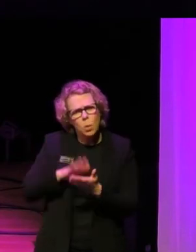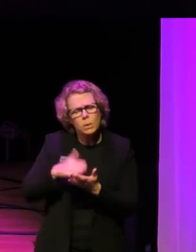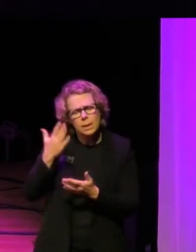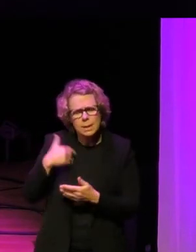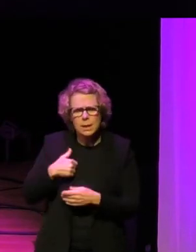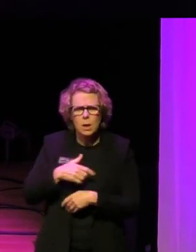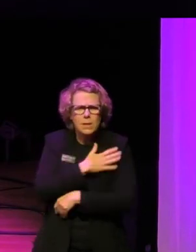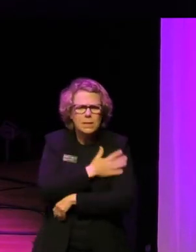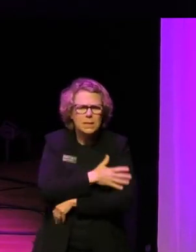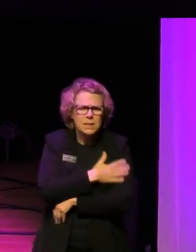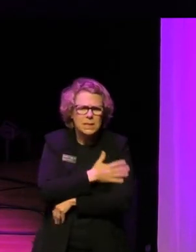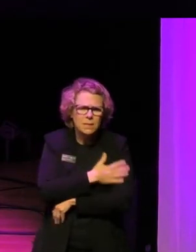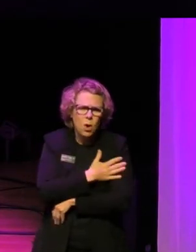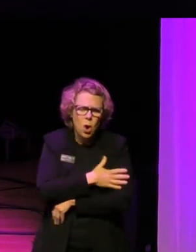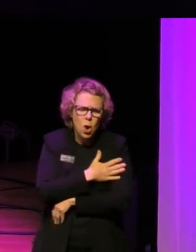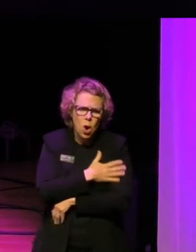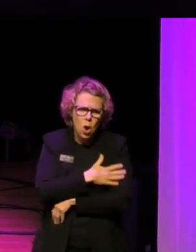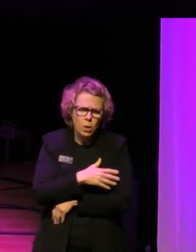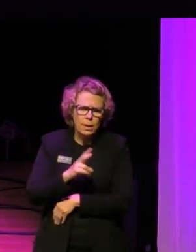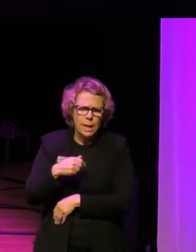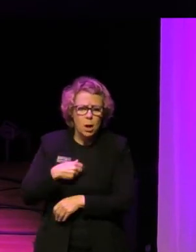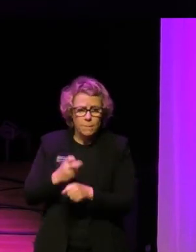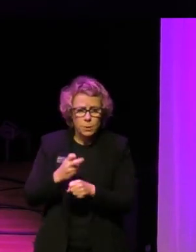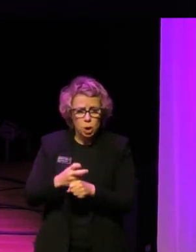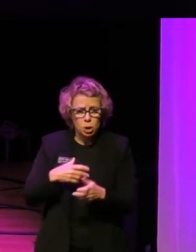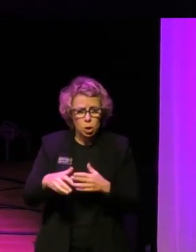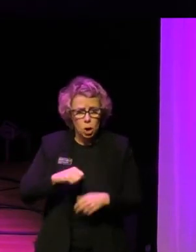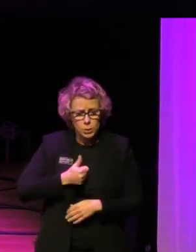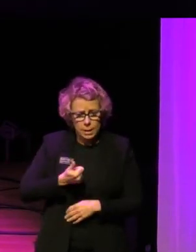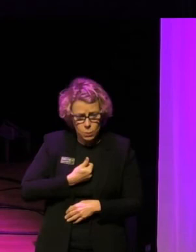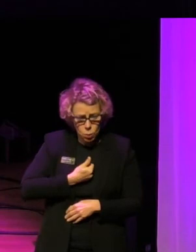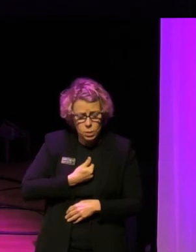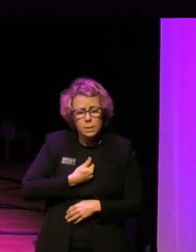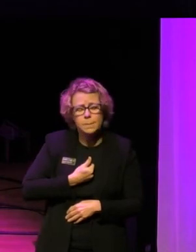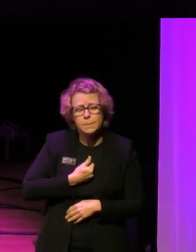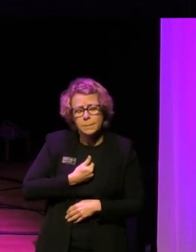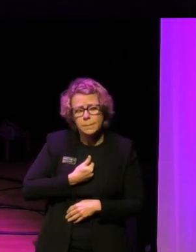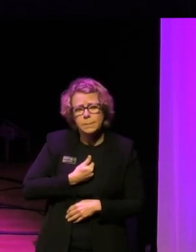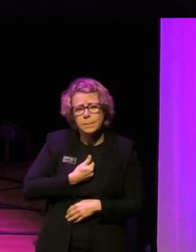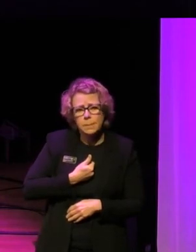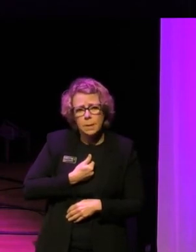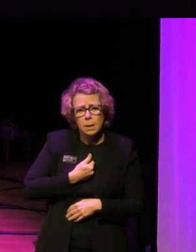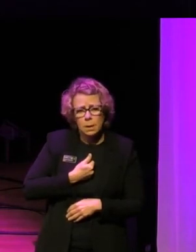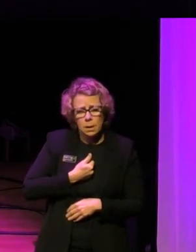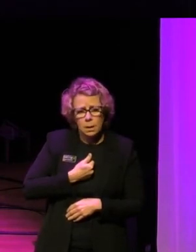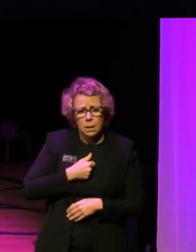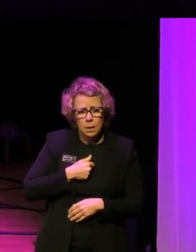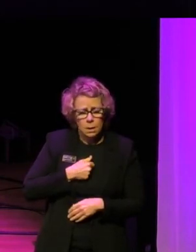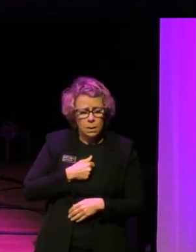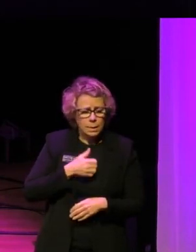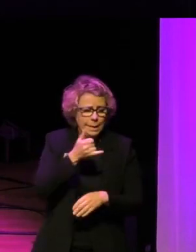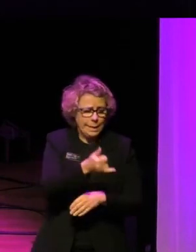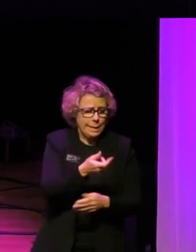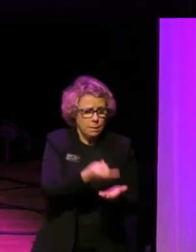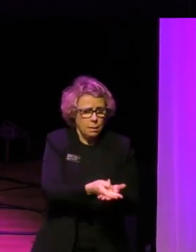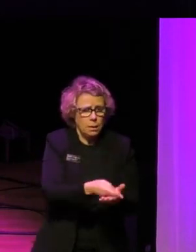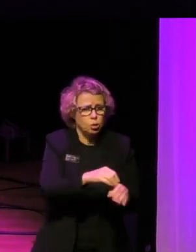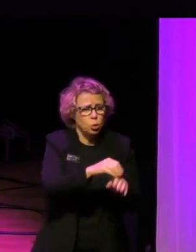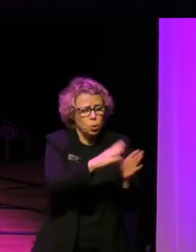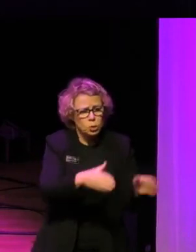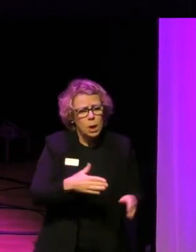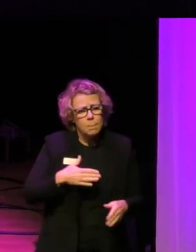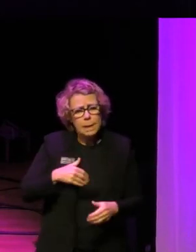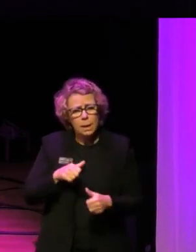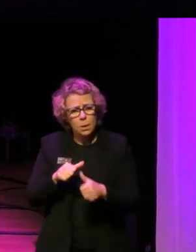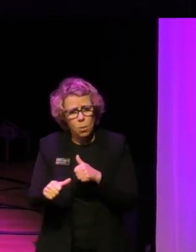Eller några, det var länge sedan, som när jag gjorde självmord. Och jag var, så hamnade på sjukhuset. Och sen, det var